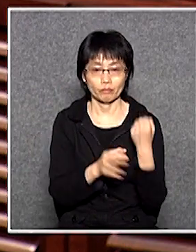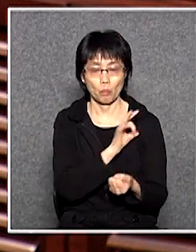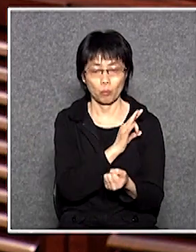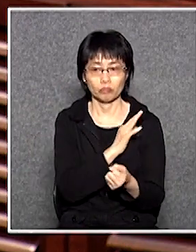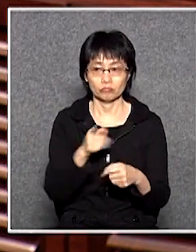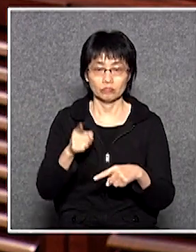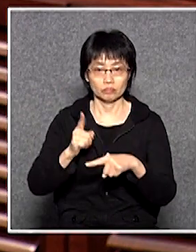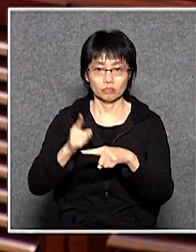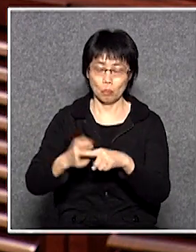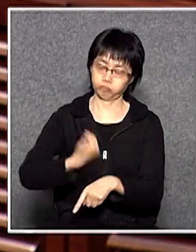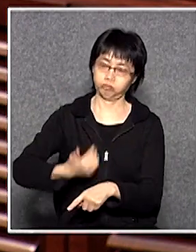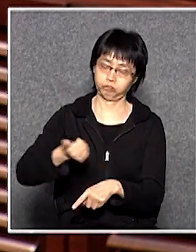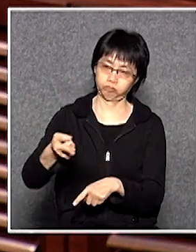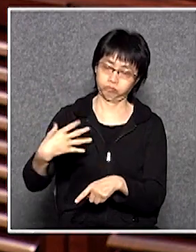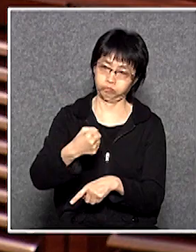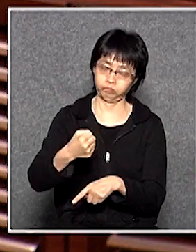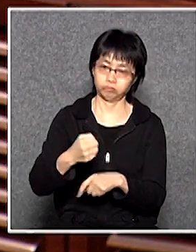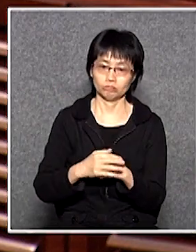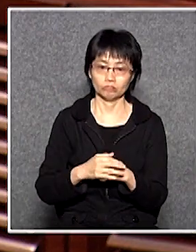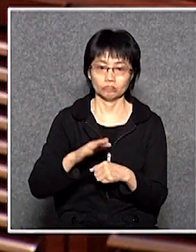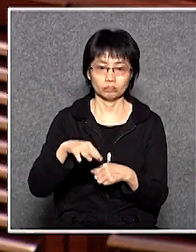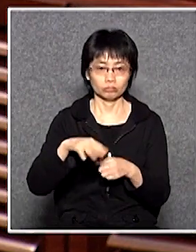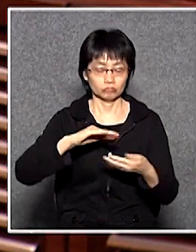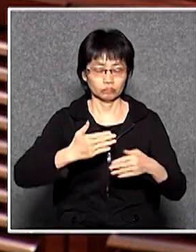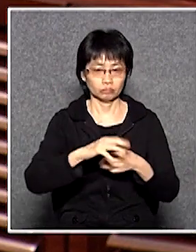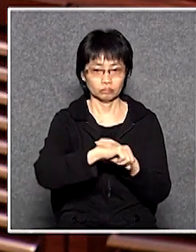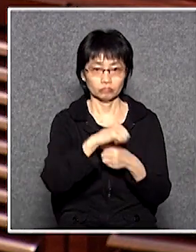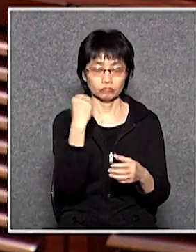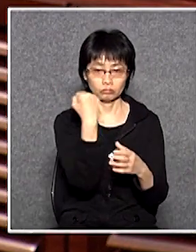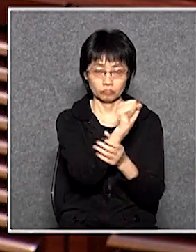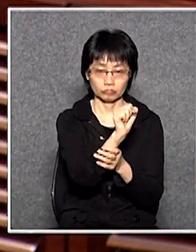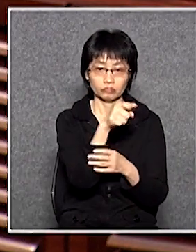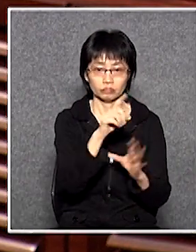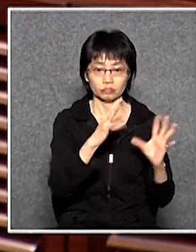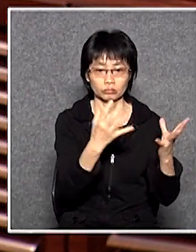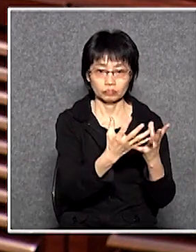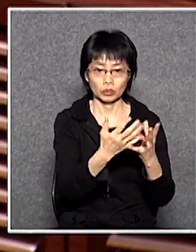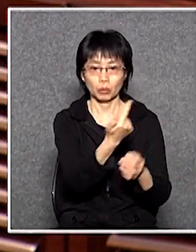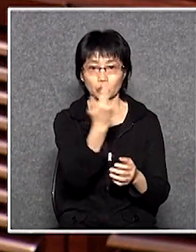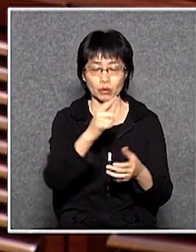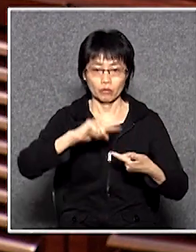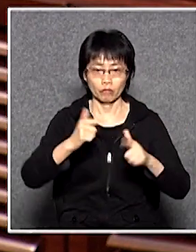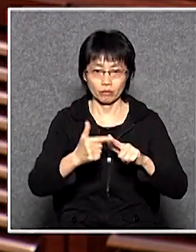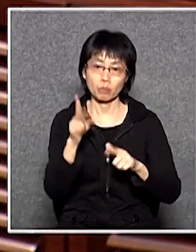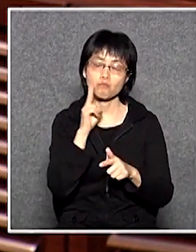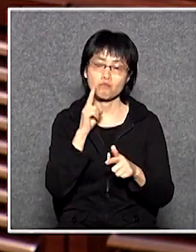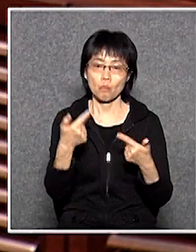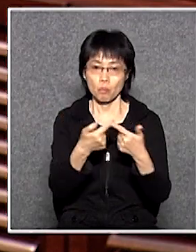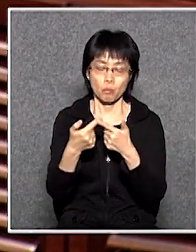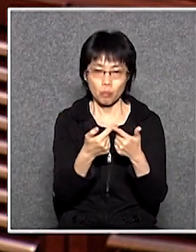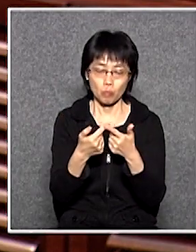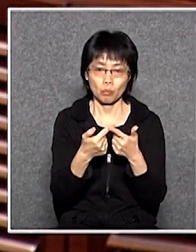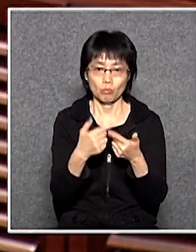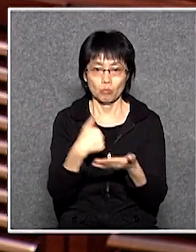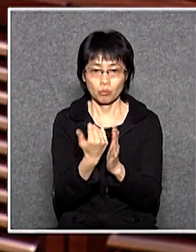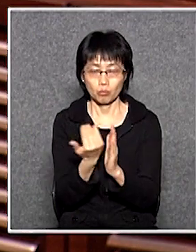人。其實你睇下佢哋啲反對派啊，所有嘅拉布招式，包括多次辯論、修訂、